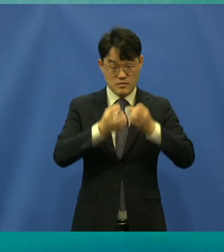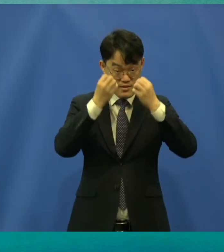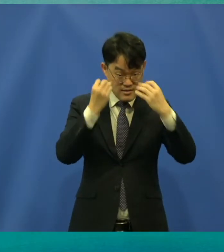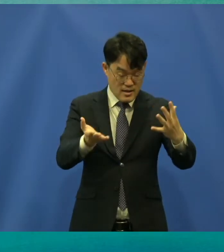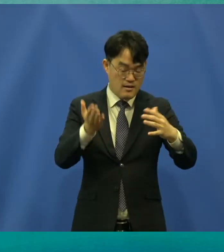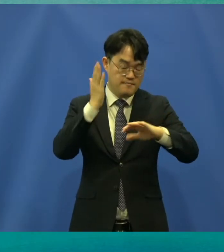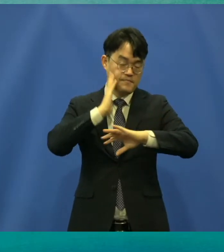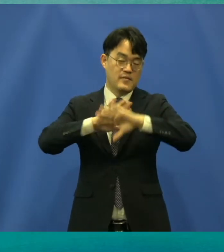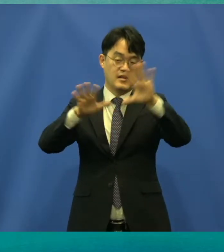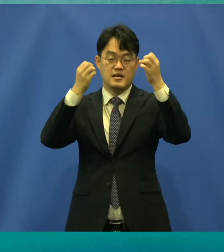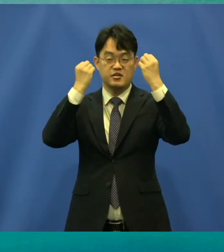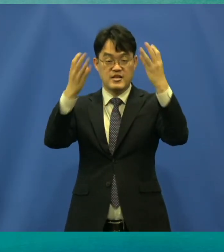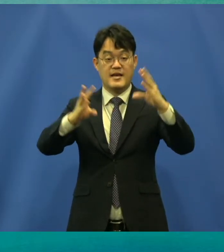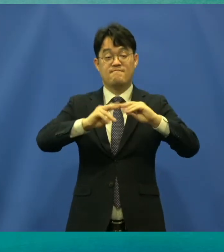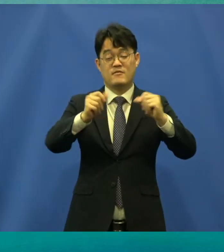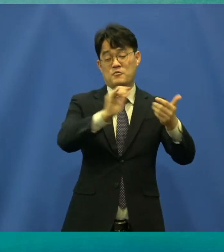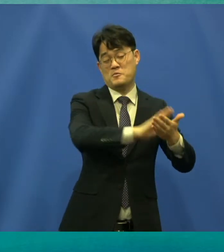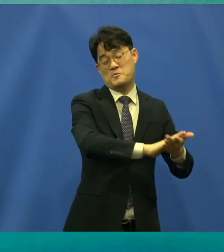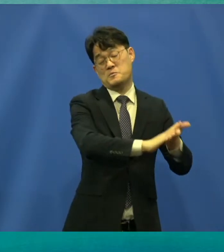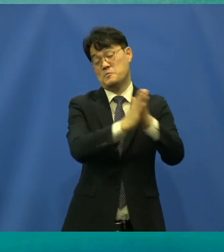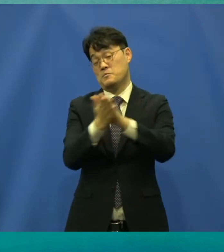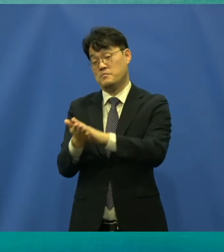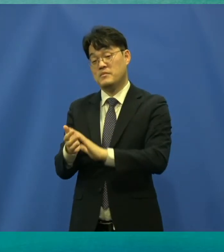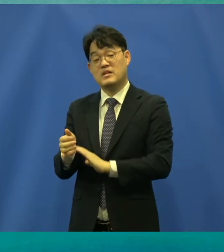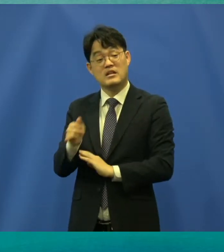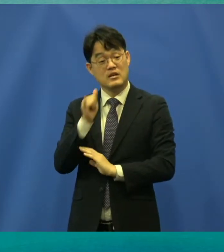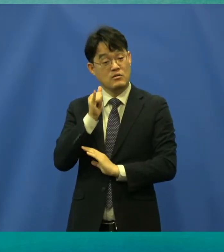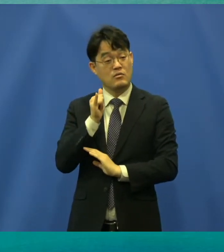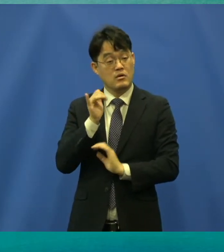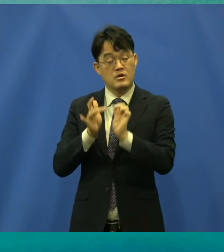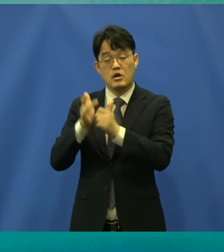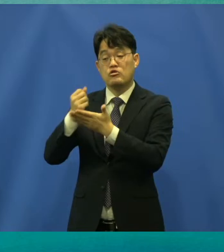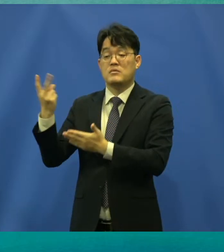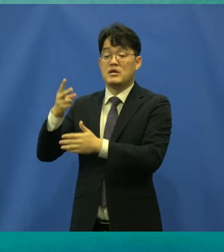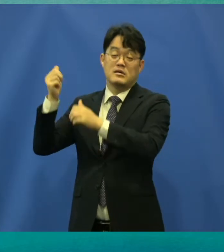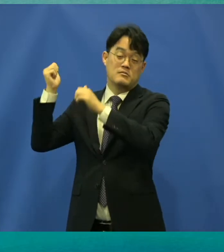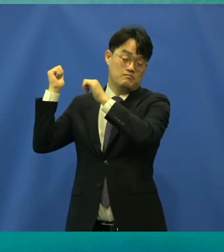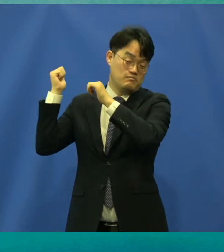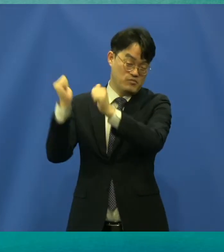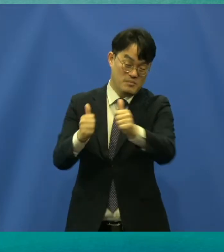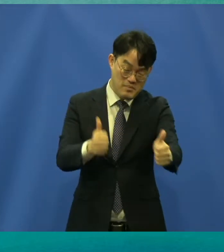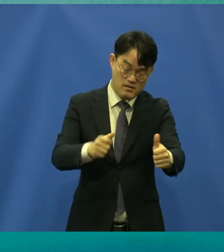임하고 그 주님이 다시 오시는 날은 심판의 날입니다.